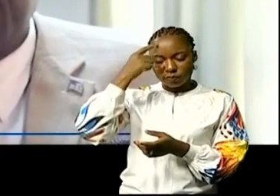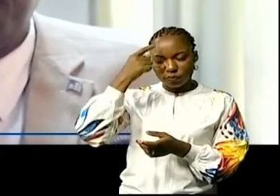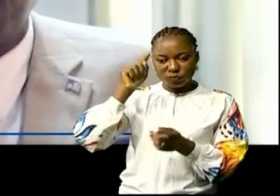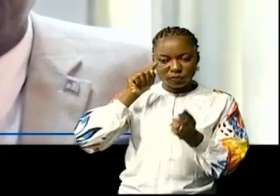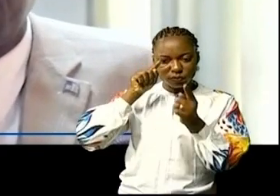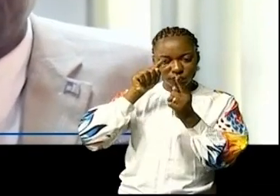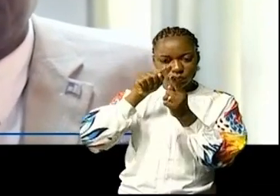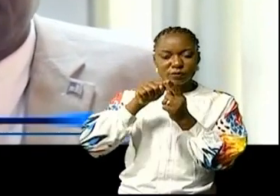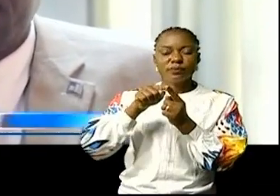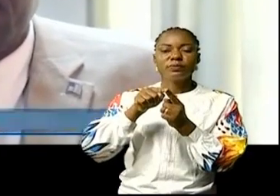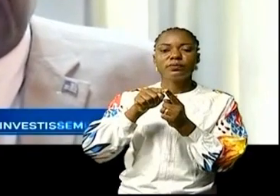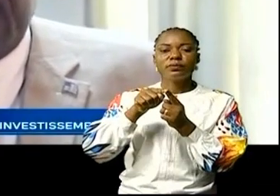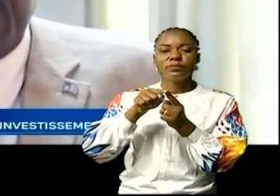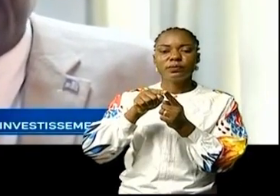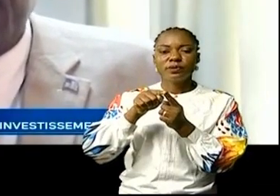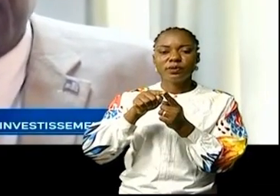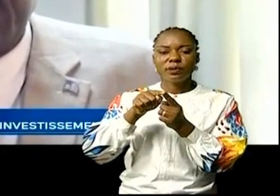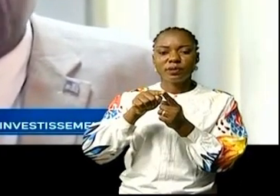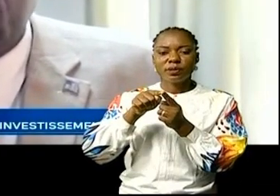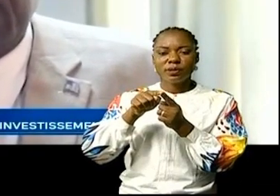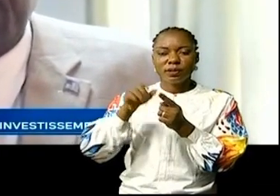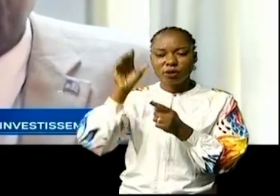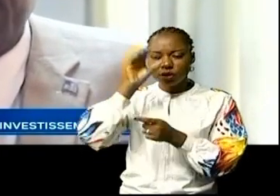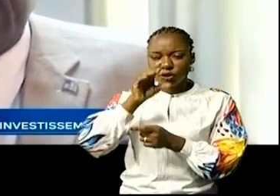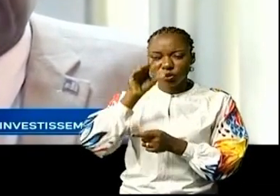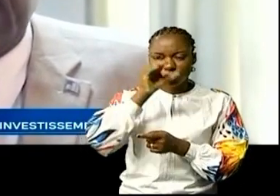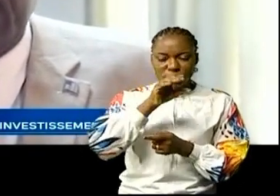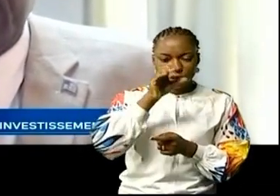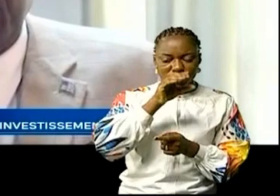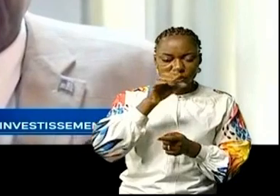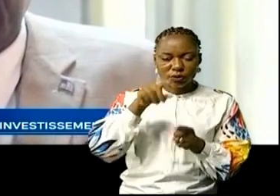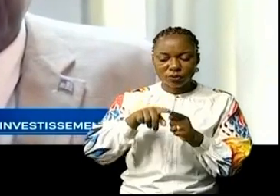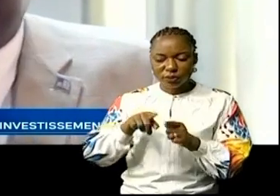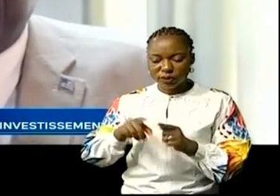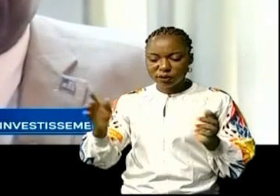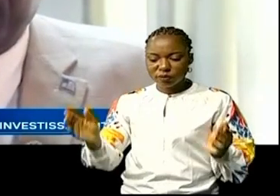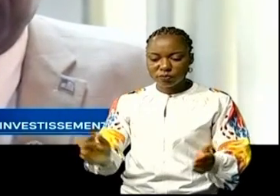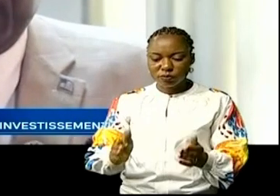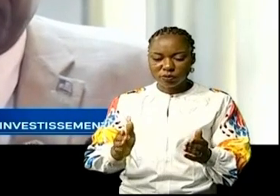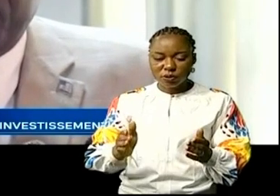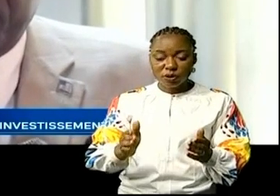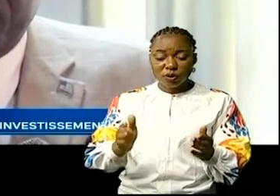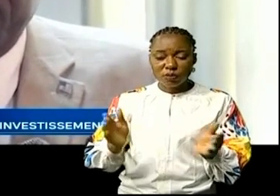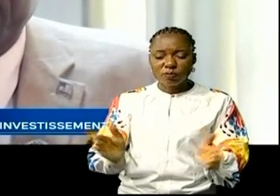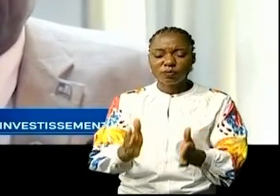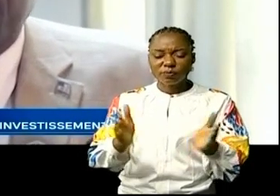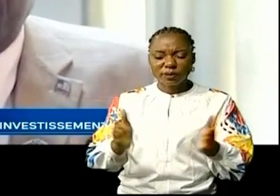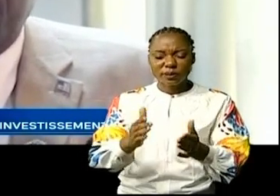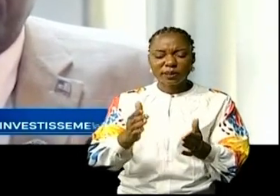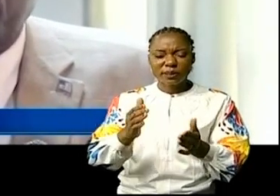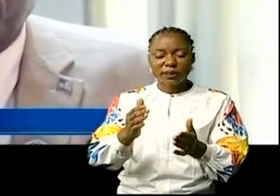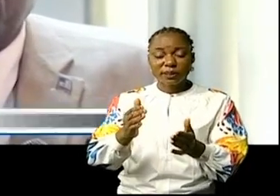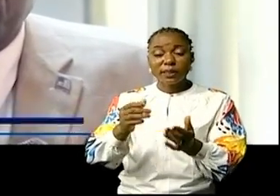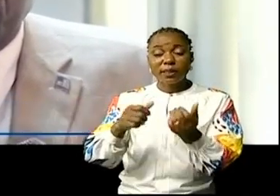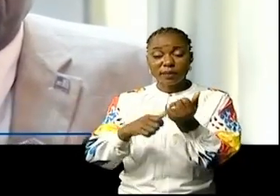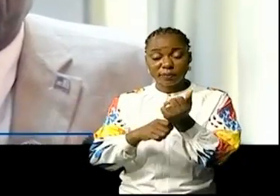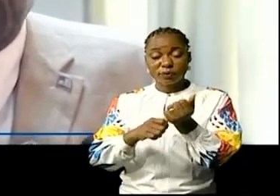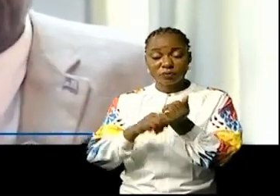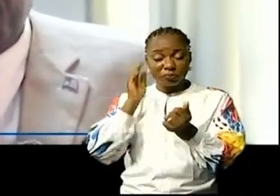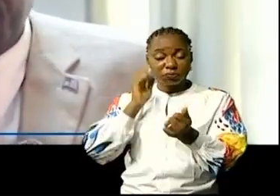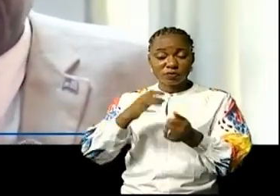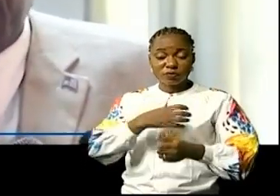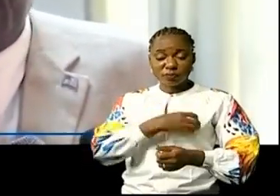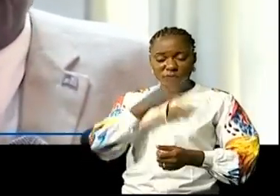objet d'aller rechercher, négocier, mobiliser les investisseurs extérieurs pour